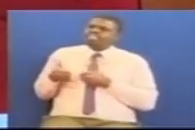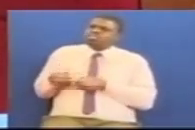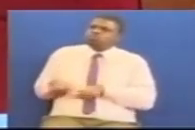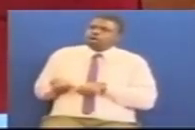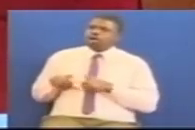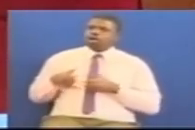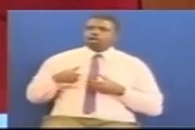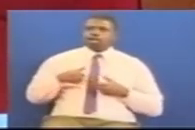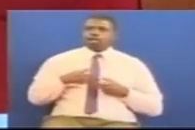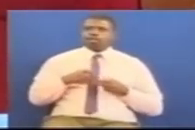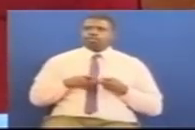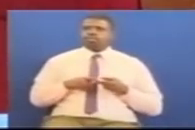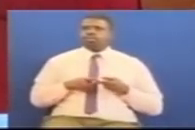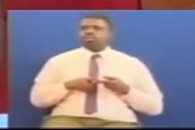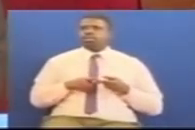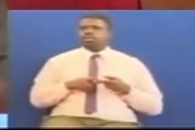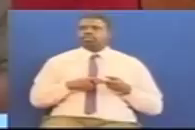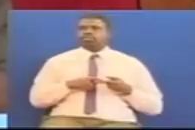wamezoea kudekezwa tu?